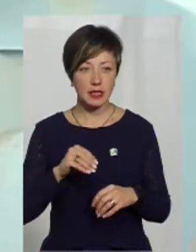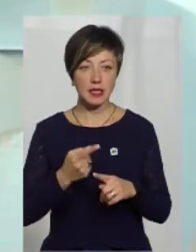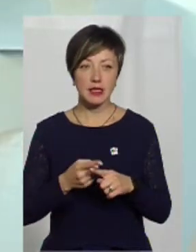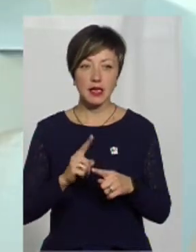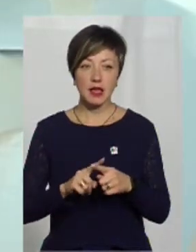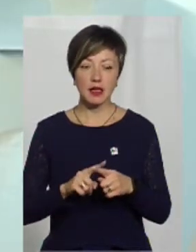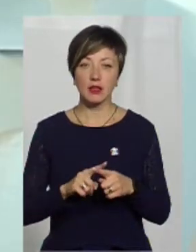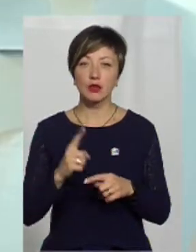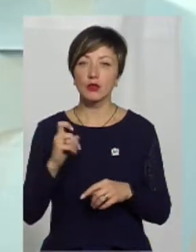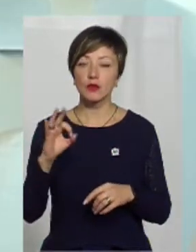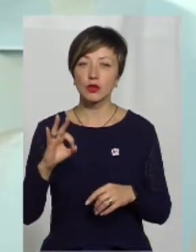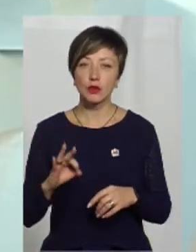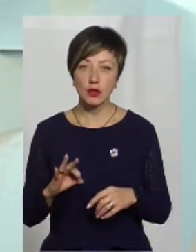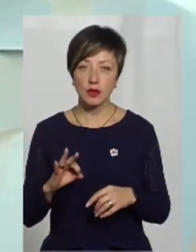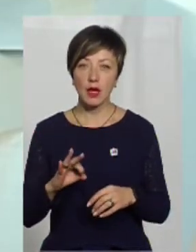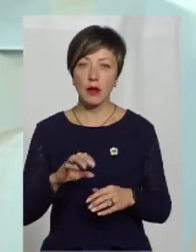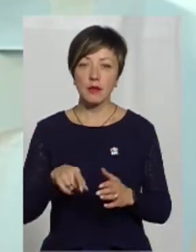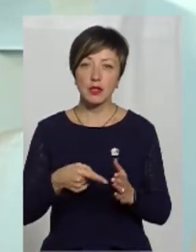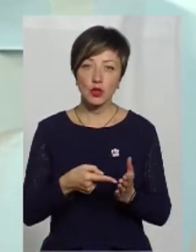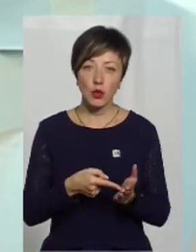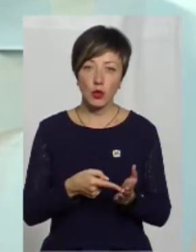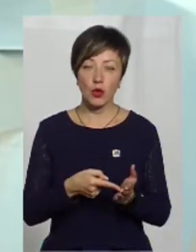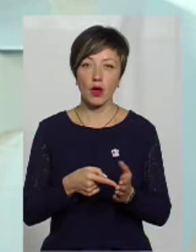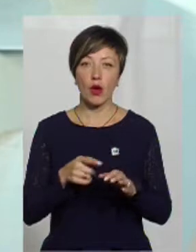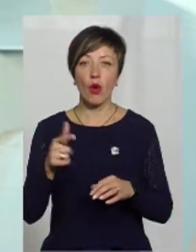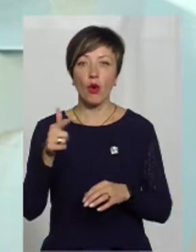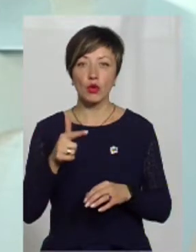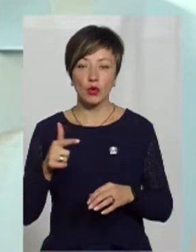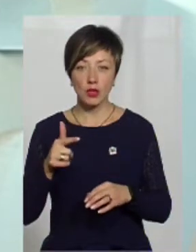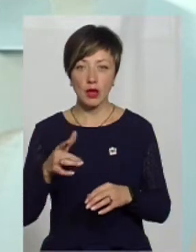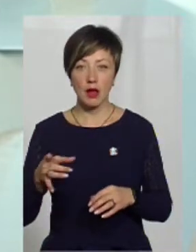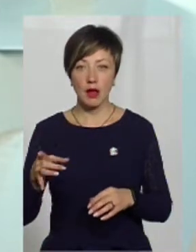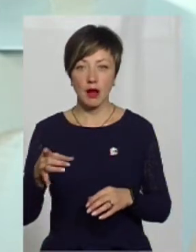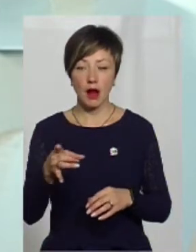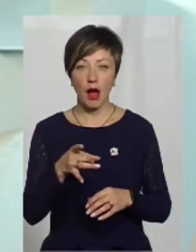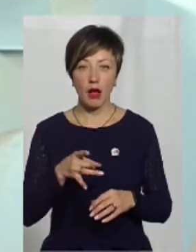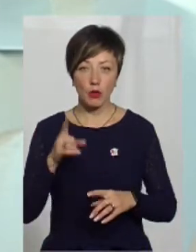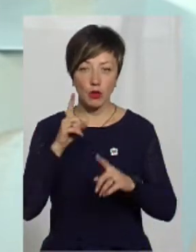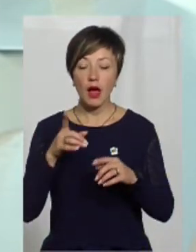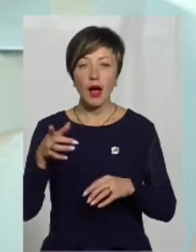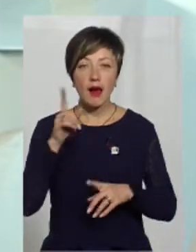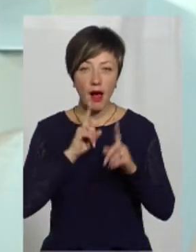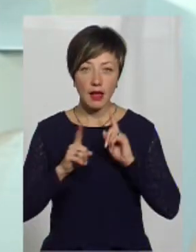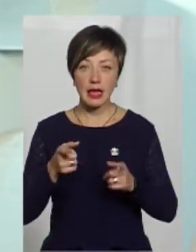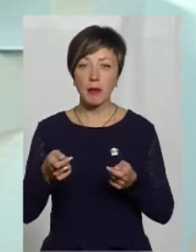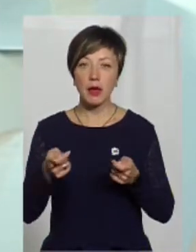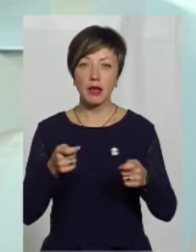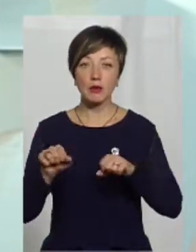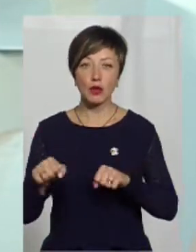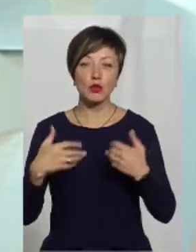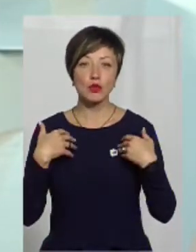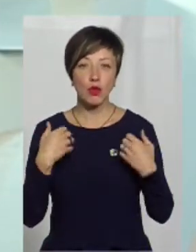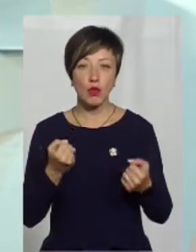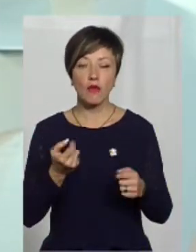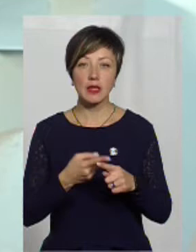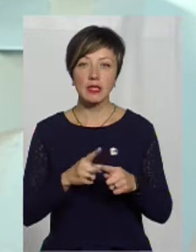Це однозначно і міської Городоцької ради, і департаменту охорони здоров'я,